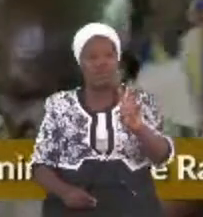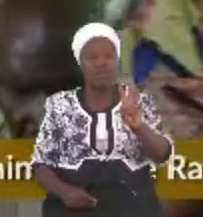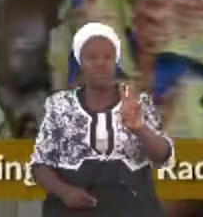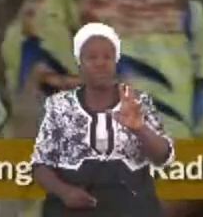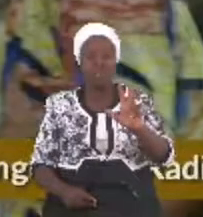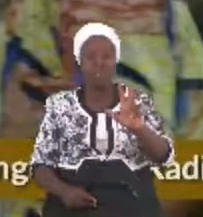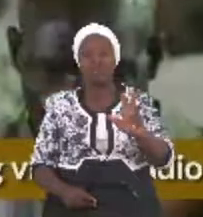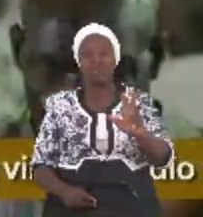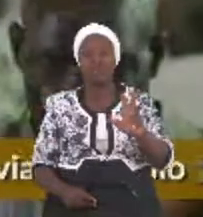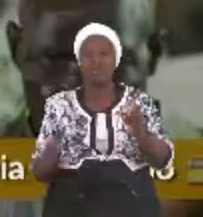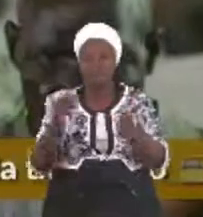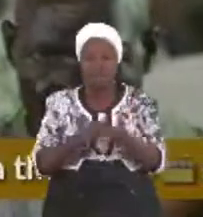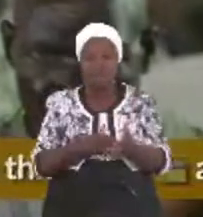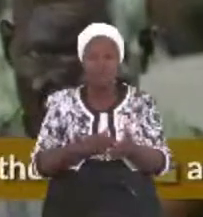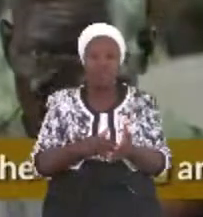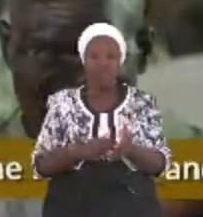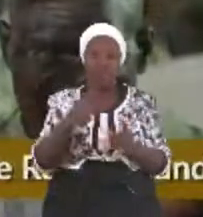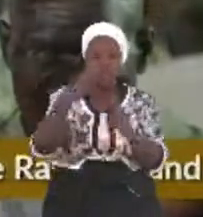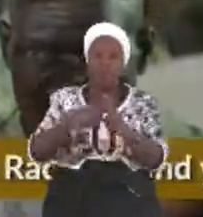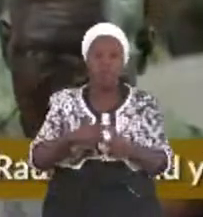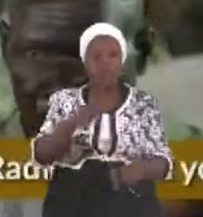+234 91 54 44 92 63. Je reprends,